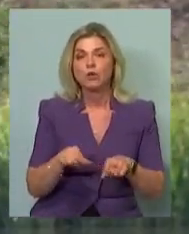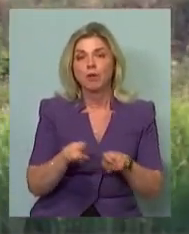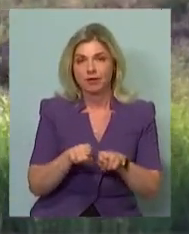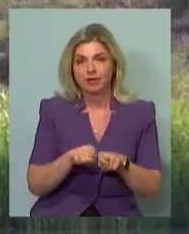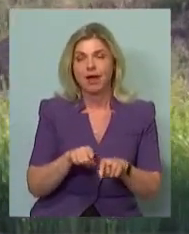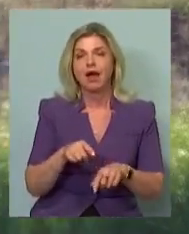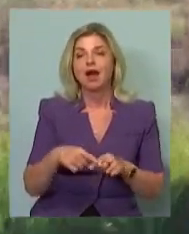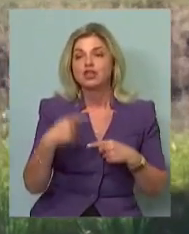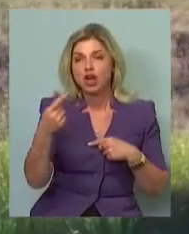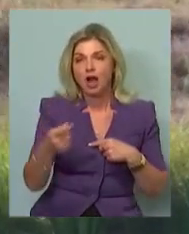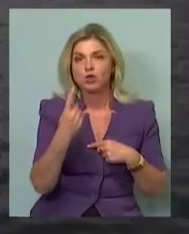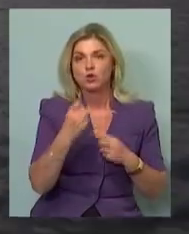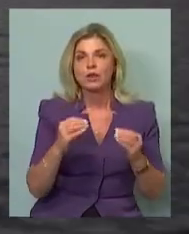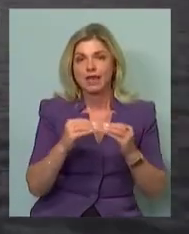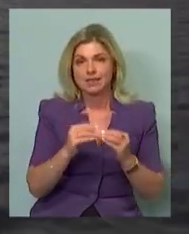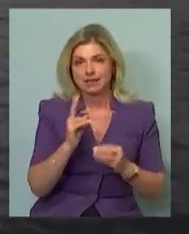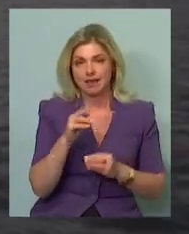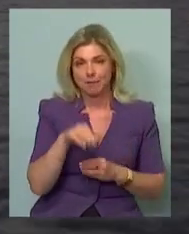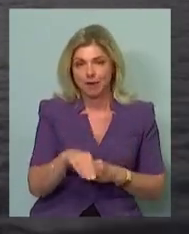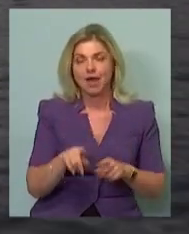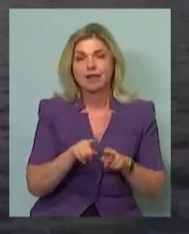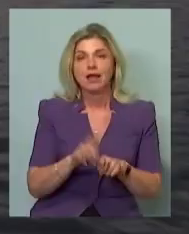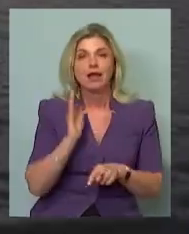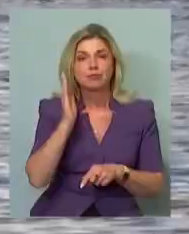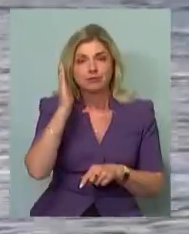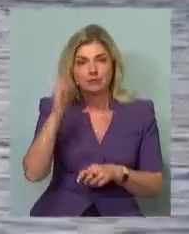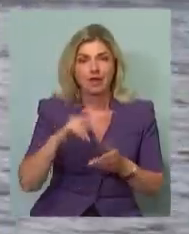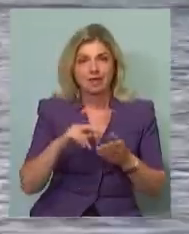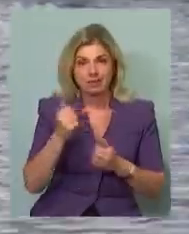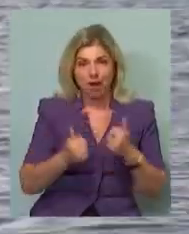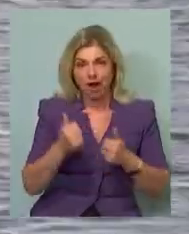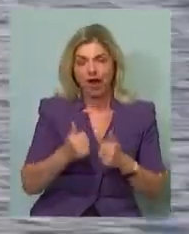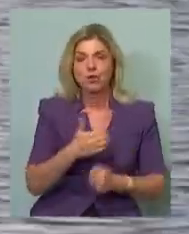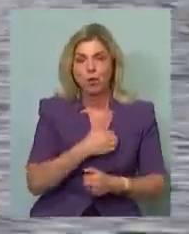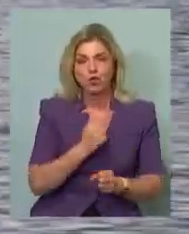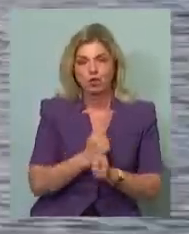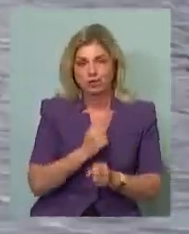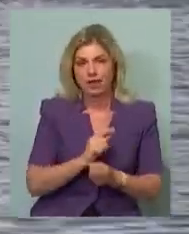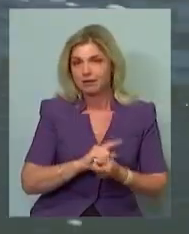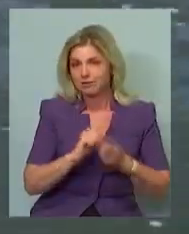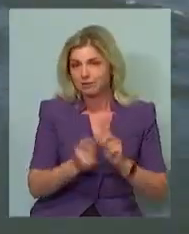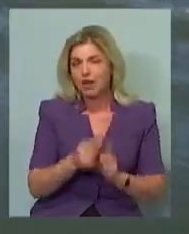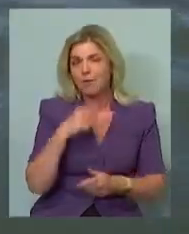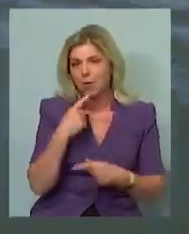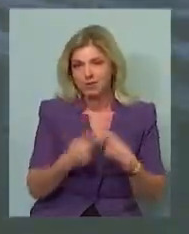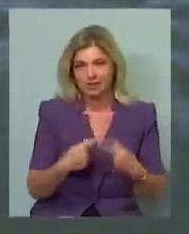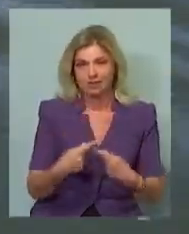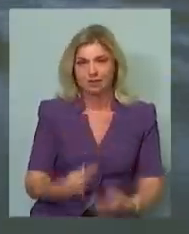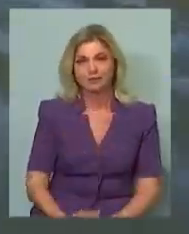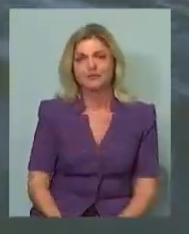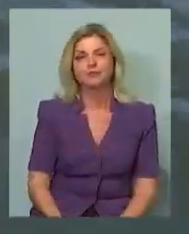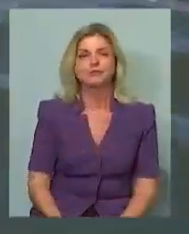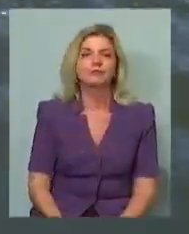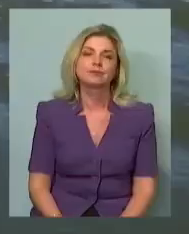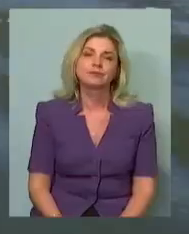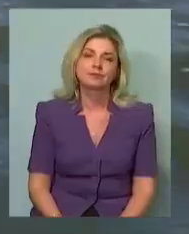шлях 110 кілометрів. В майбутньому такі змагання хочуть зробити постійними. Тетяна Макушева, Ігор Чорний. Новини на Суспільному.